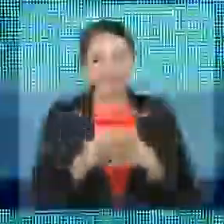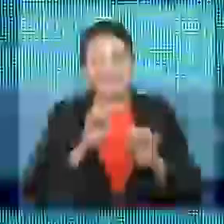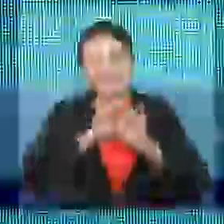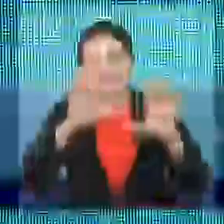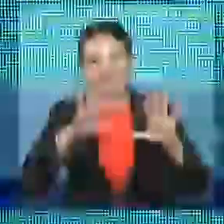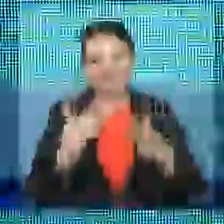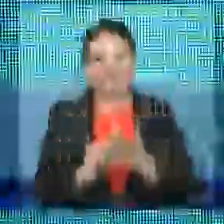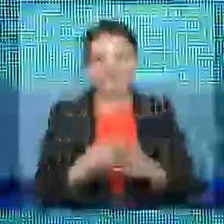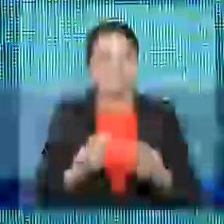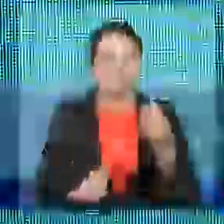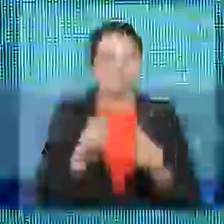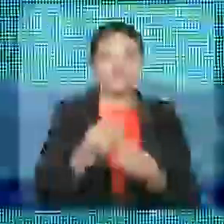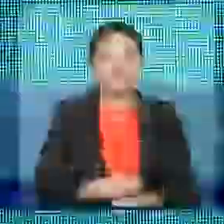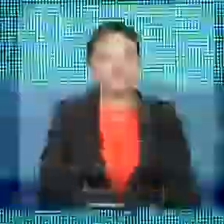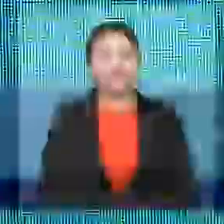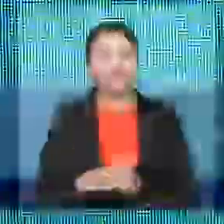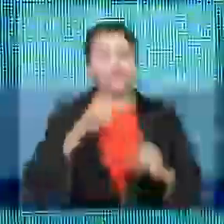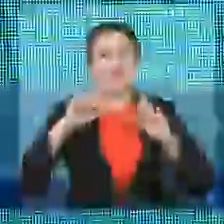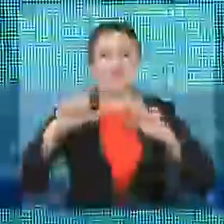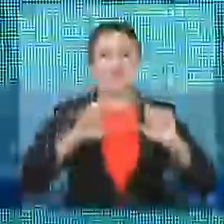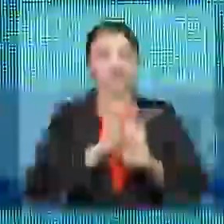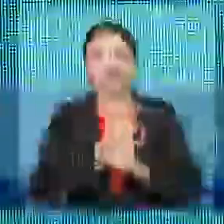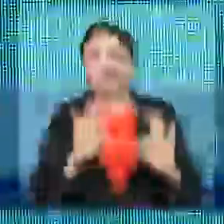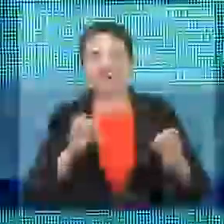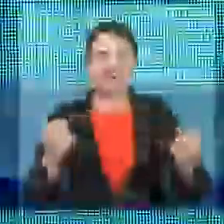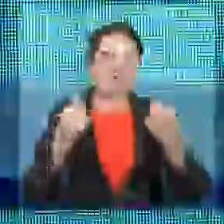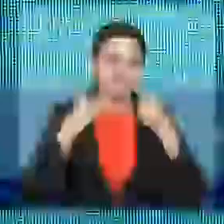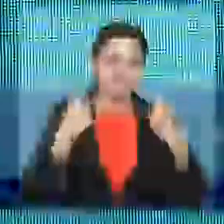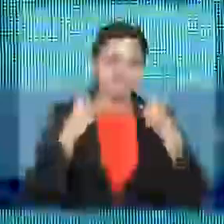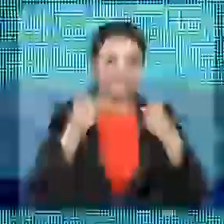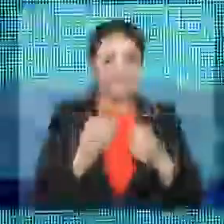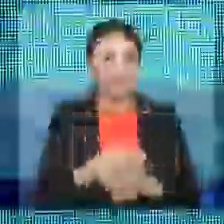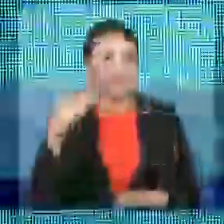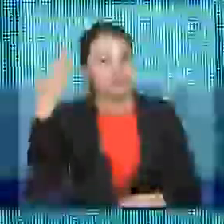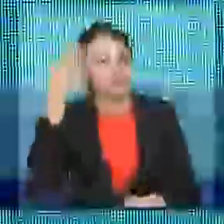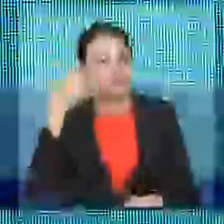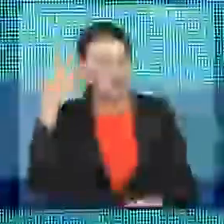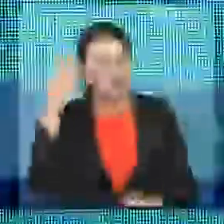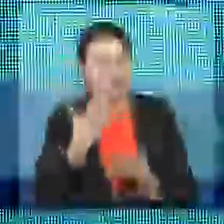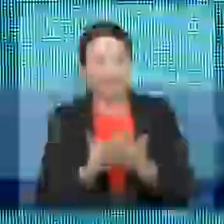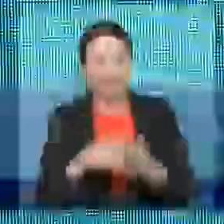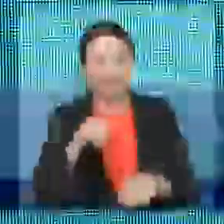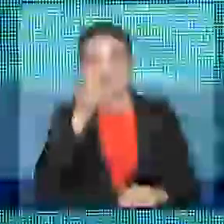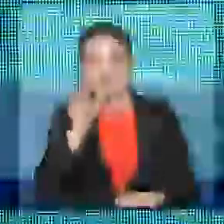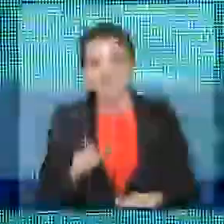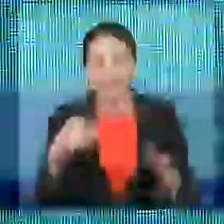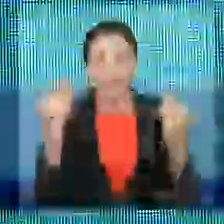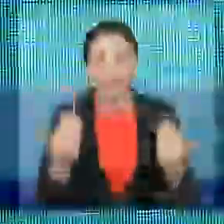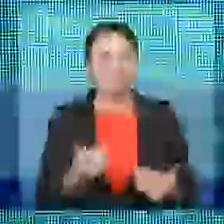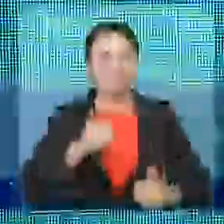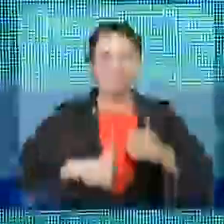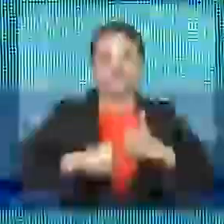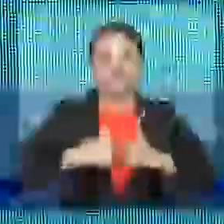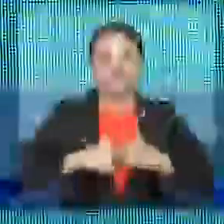популяризации данной интеллектуальной игре. Шахматы – уникальный вид спорта, позволяющий обострить ум и коммуникативные способности человека. В сегодняшнем